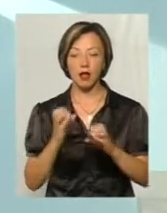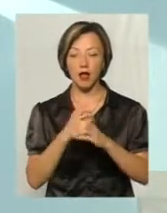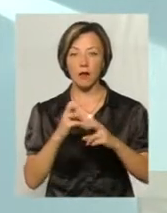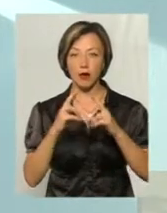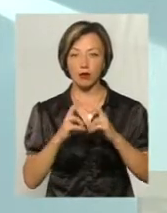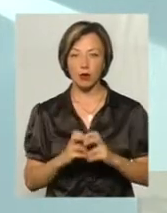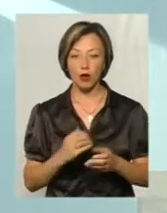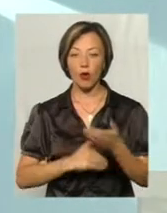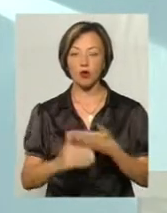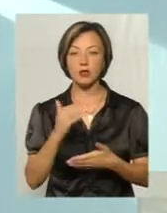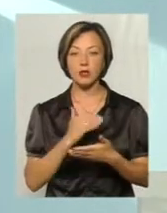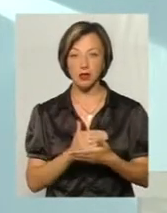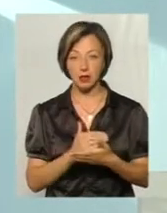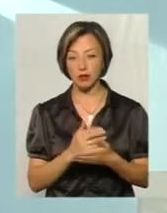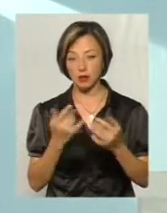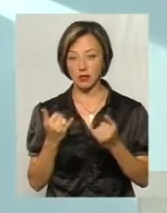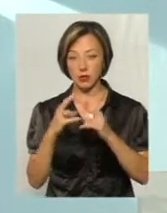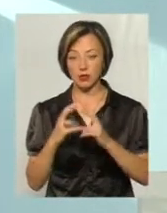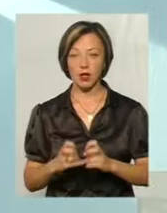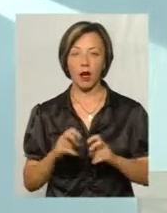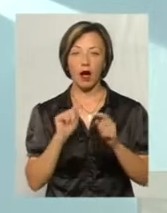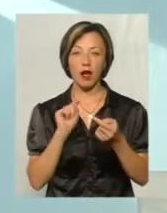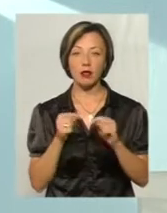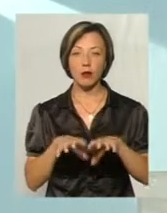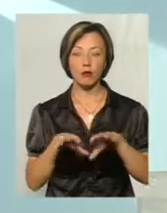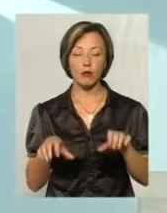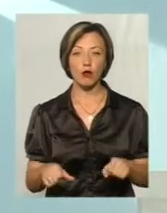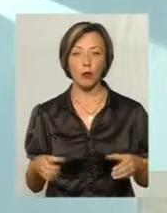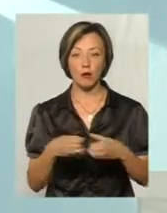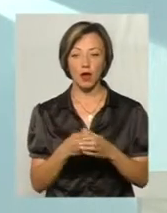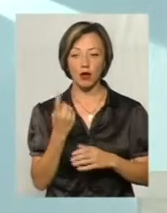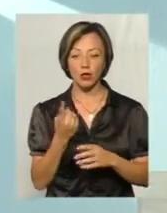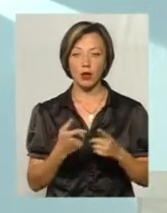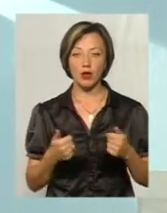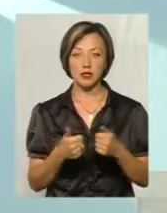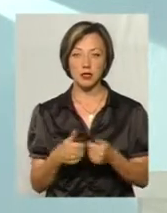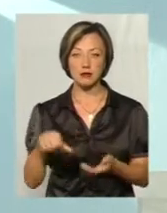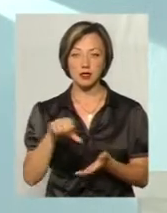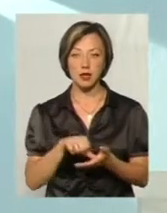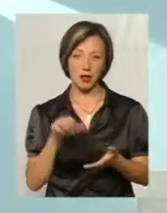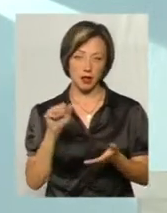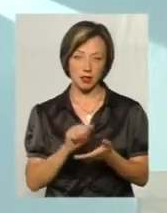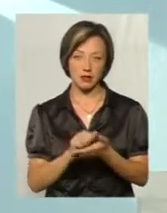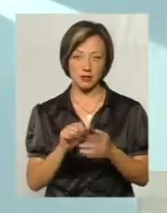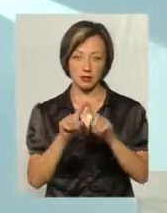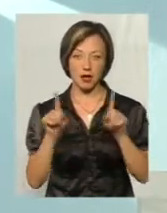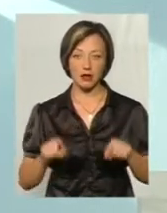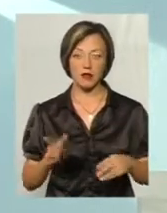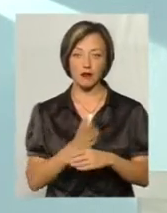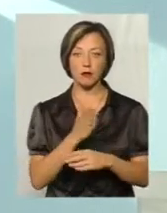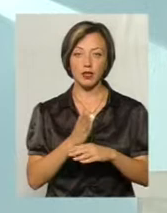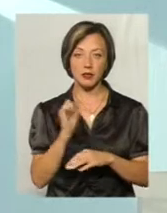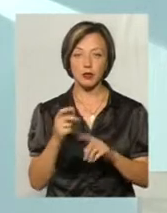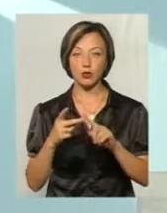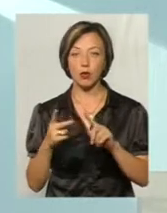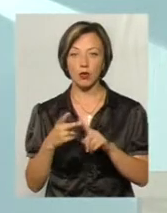останній розгляд в антимонопольному комітеті. Значить, одна організація представила атестат виробництва,